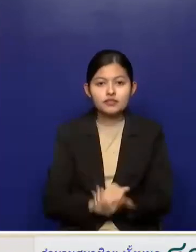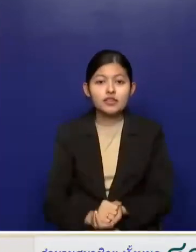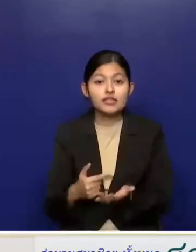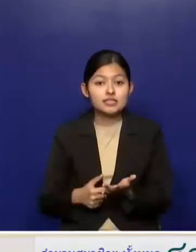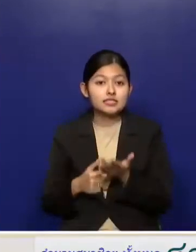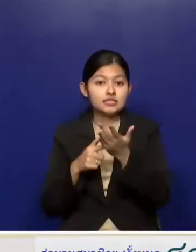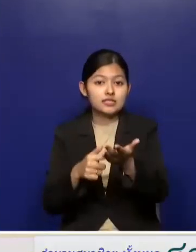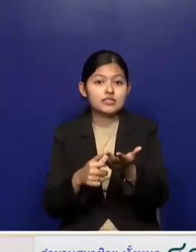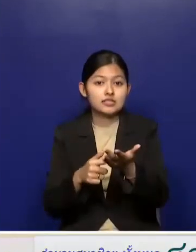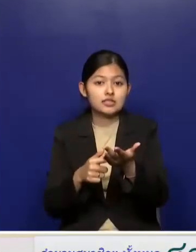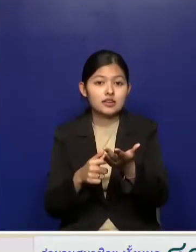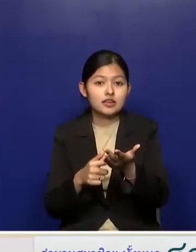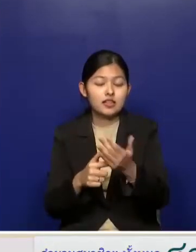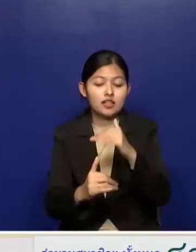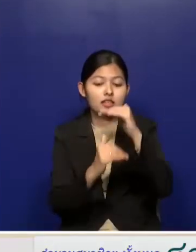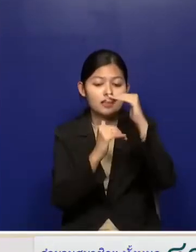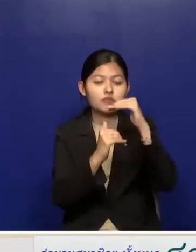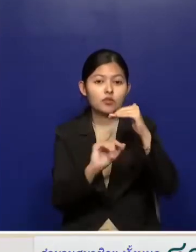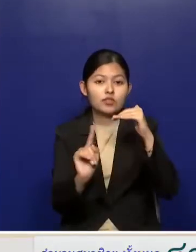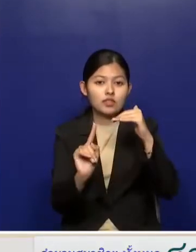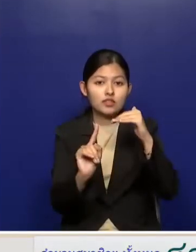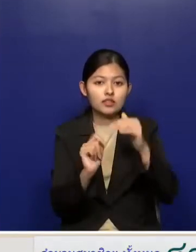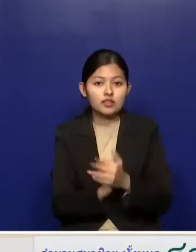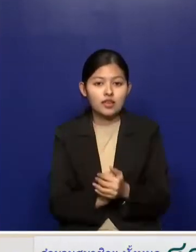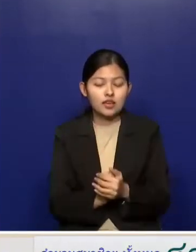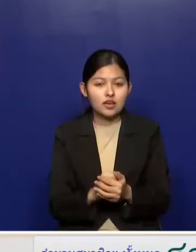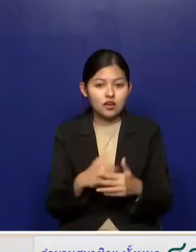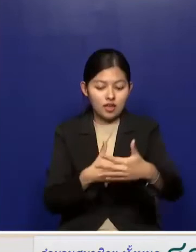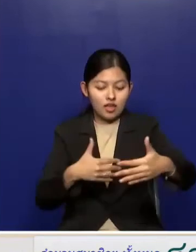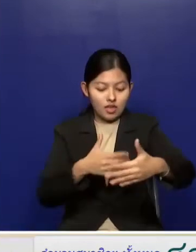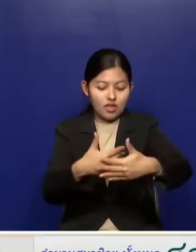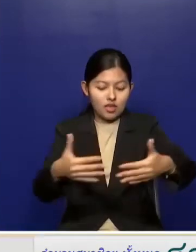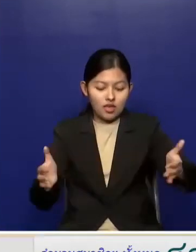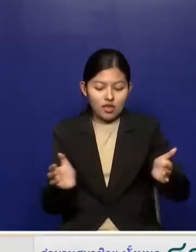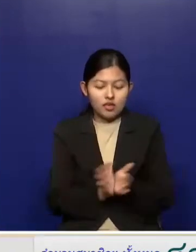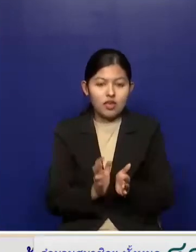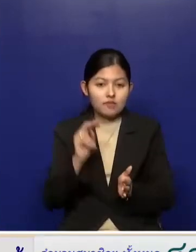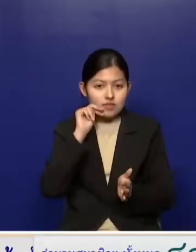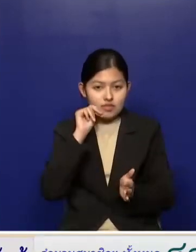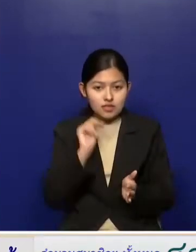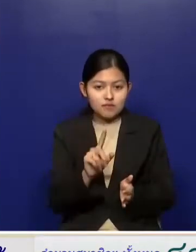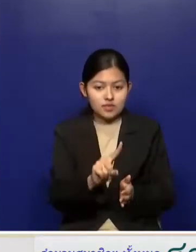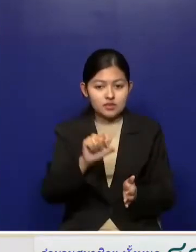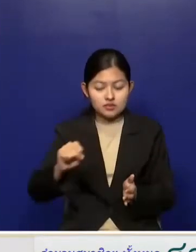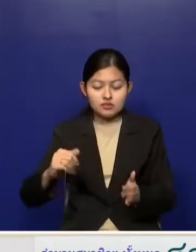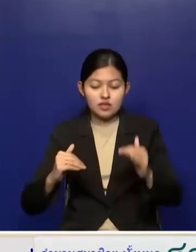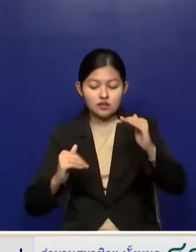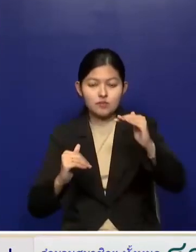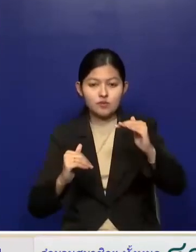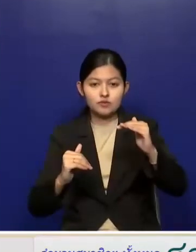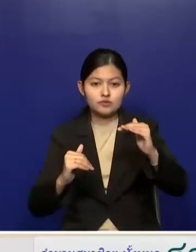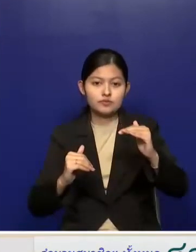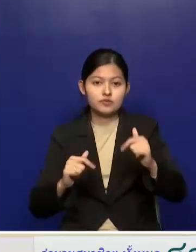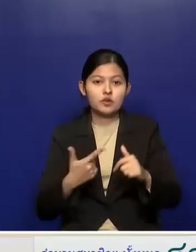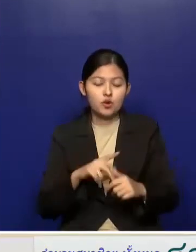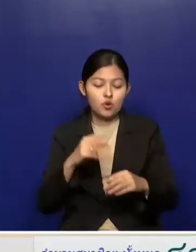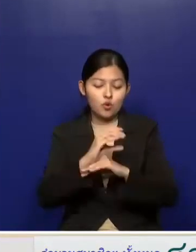แ gaveให้กํ Marino'sขนาดของแ่งกระเก็บน้ำไม่เกิน 1200 ลบาทเม้ตสําหับโครงการที่อยู่ในคาม